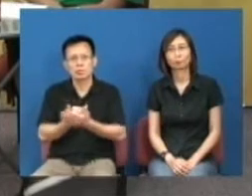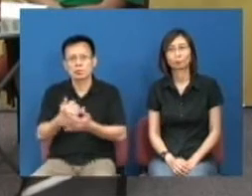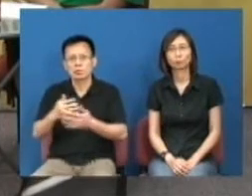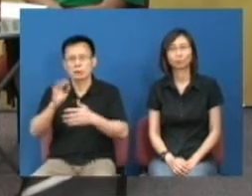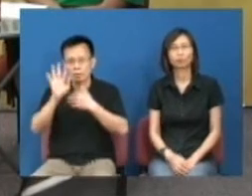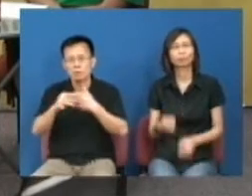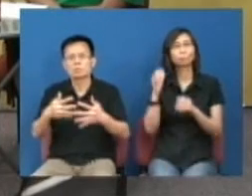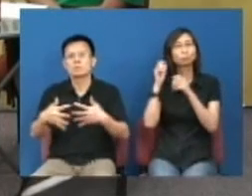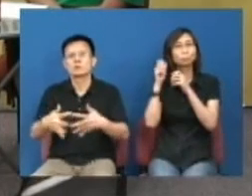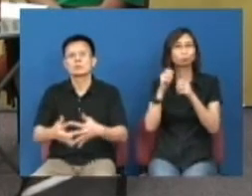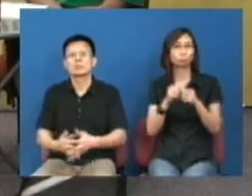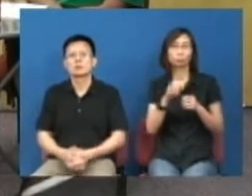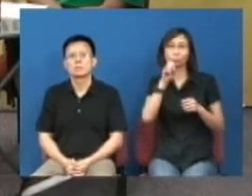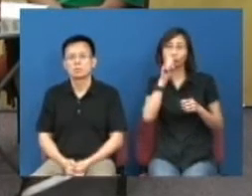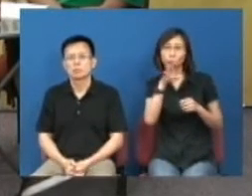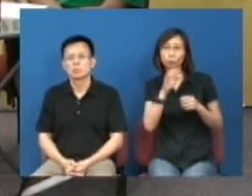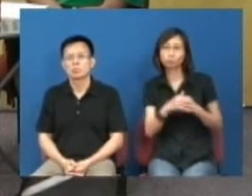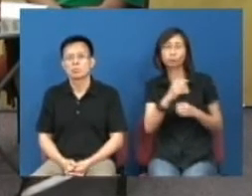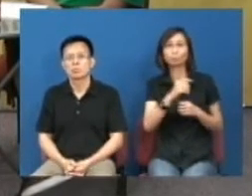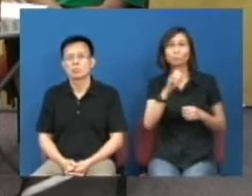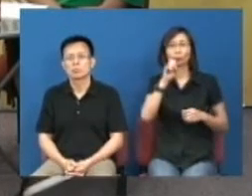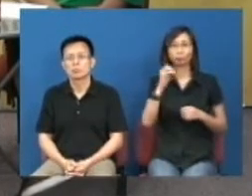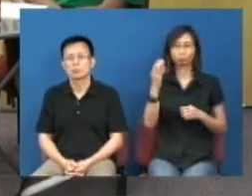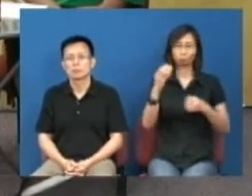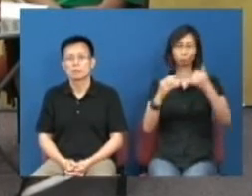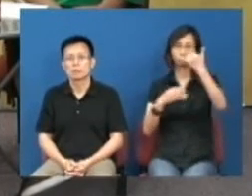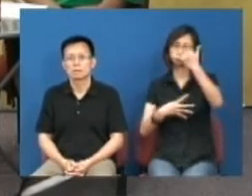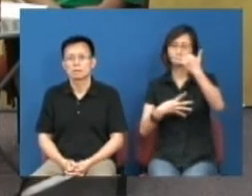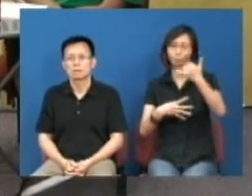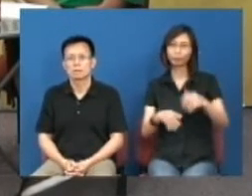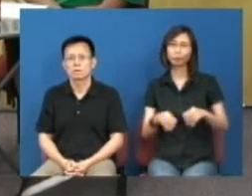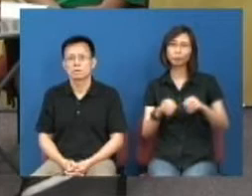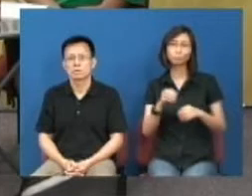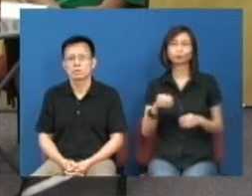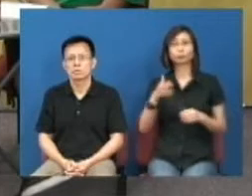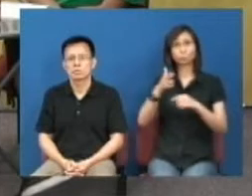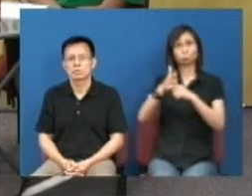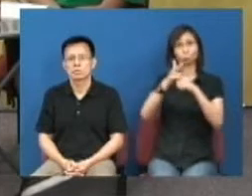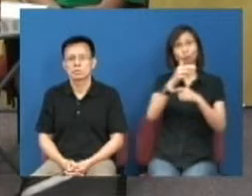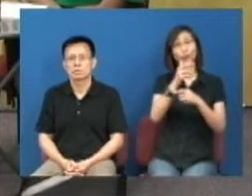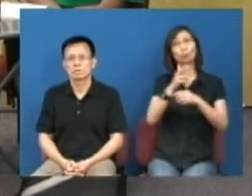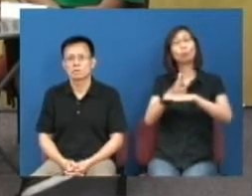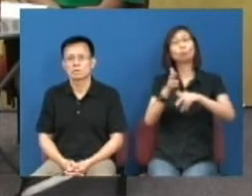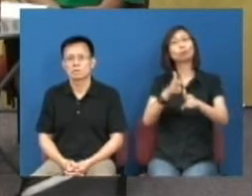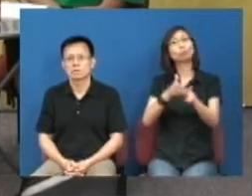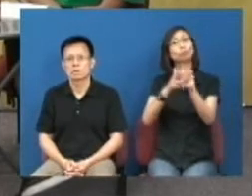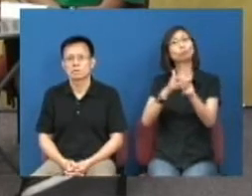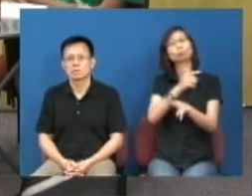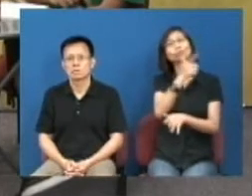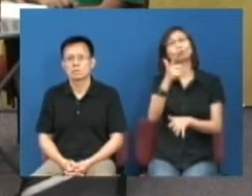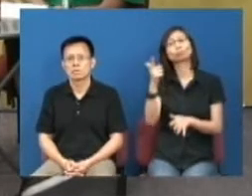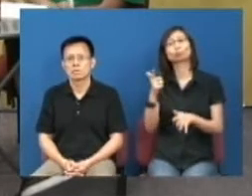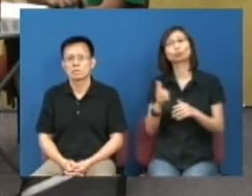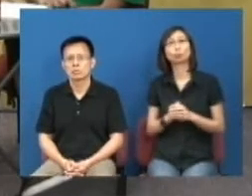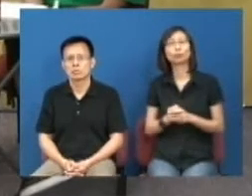啊嘛，即係其實嗰日就播咗好多，其實佢生前錄定咗一啲片段啊。講翻成個參與即係